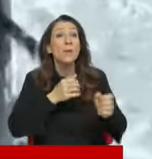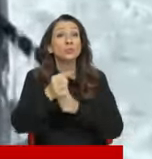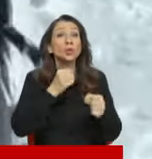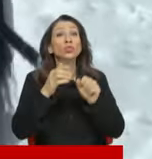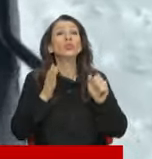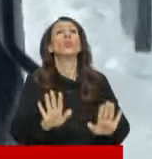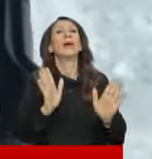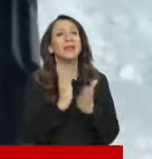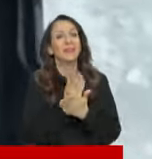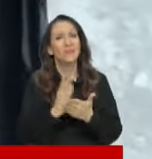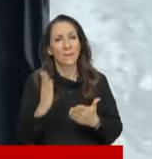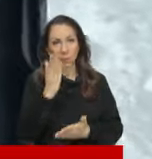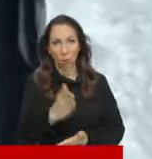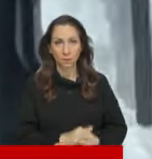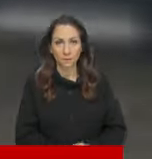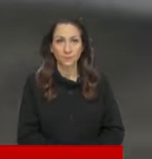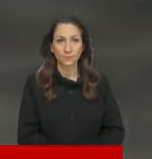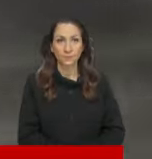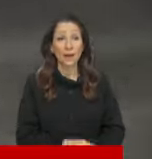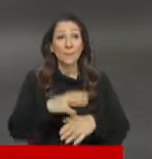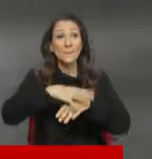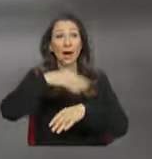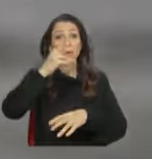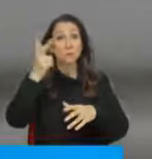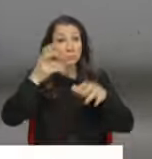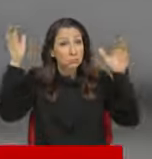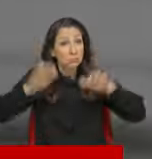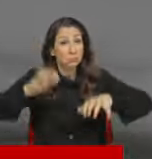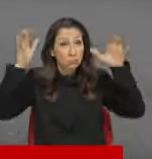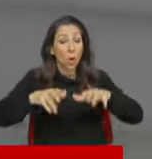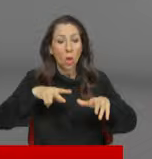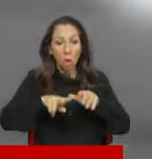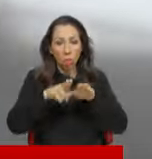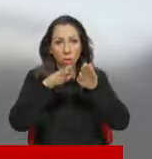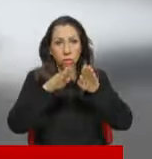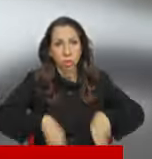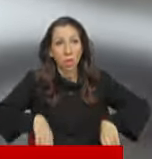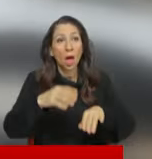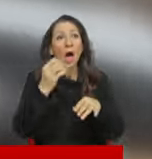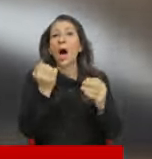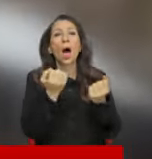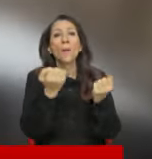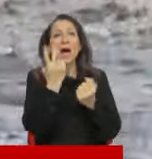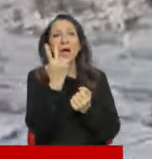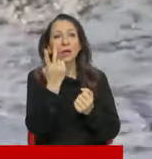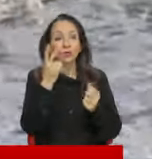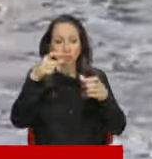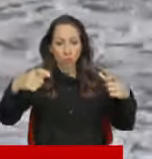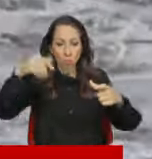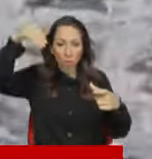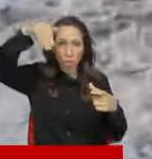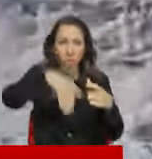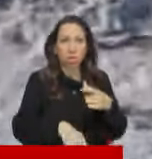aralıksız sürüyor Mardin'de de sağanak nedeniyle yol çöktü iki araç yolda oluşan çukura